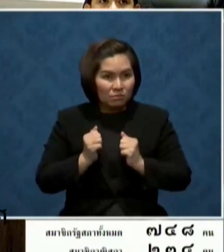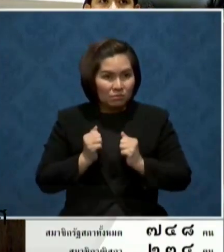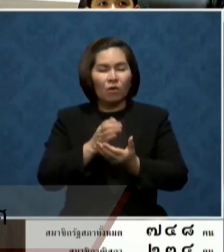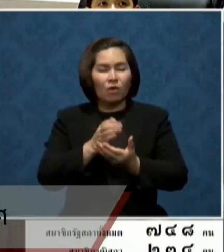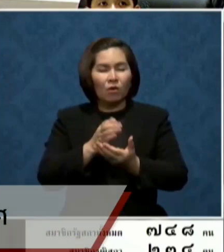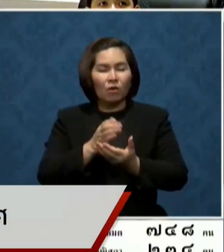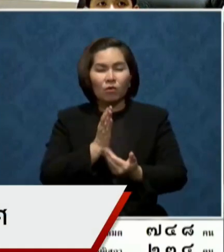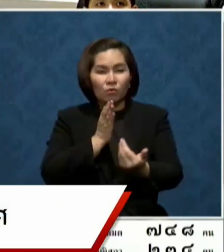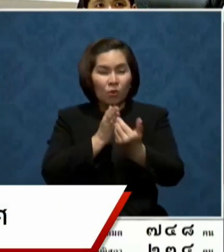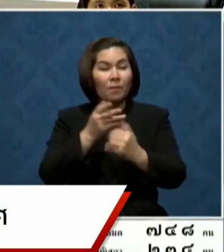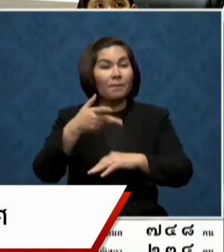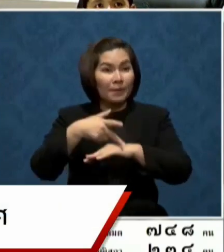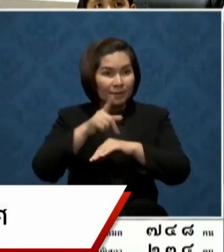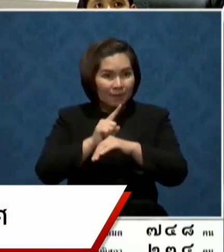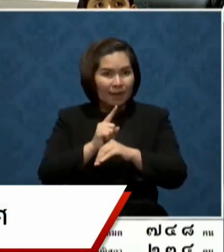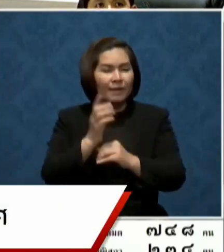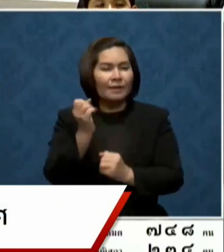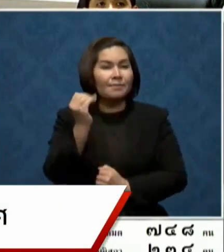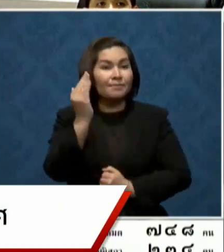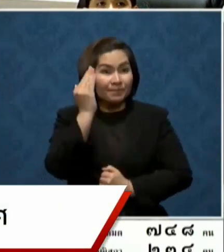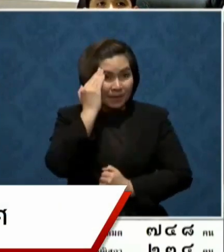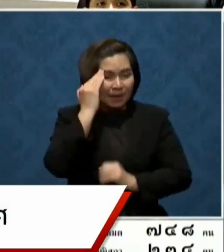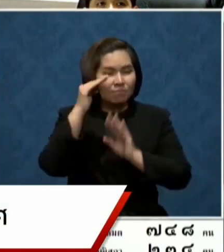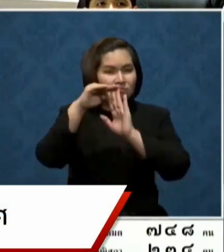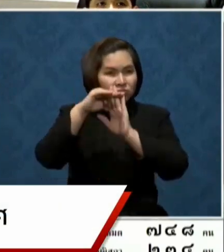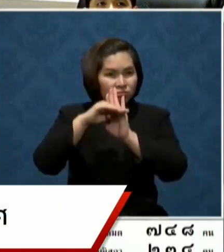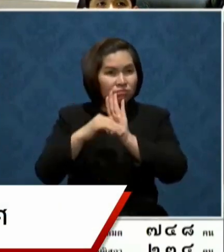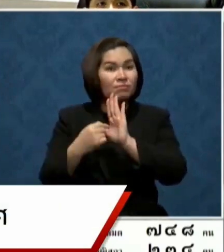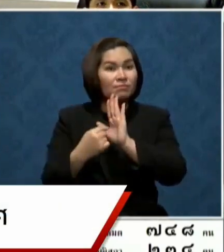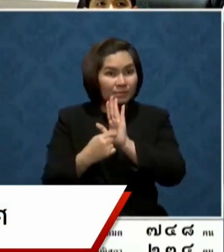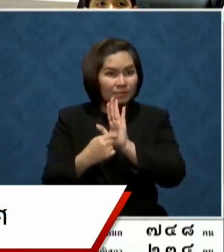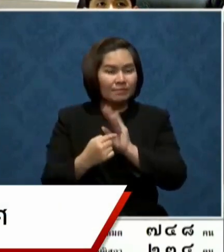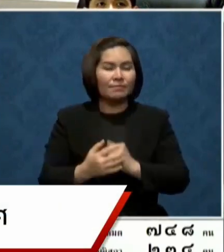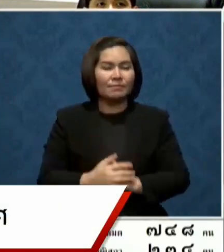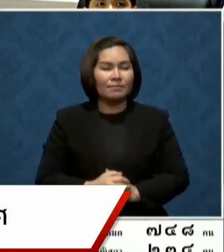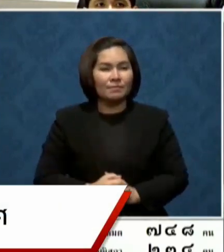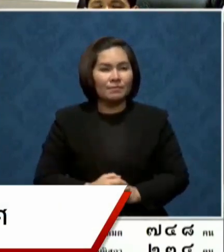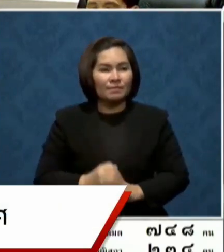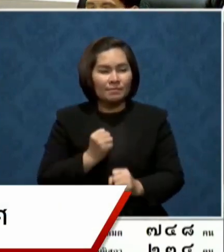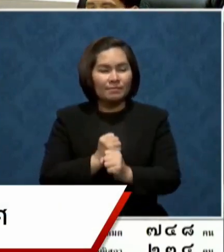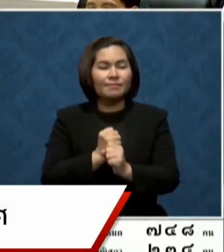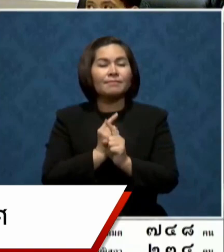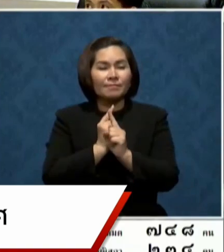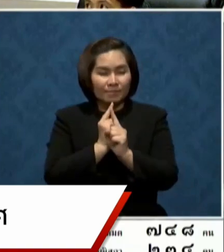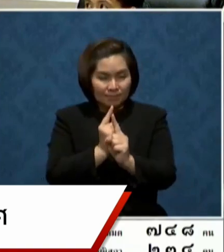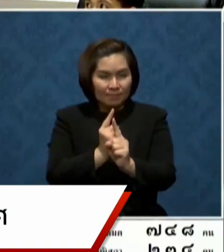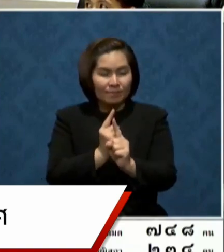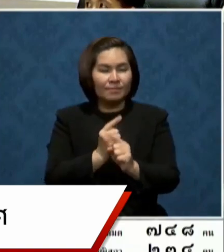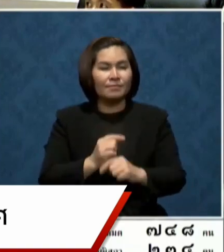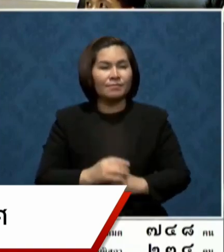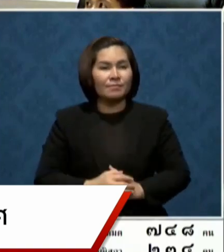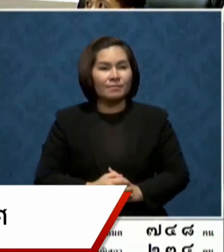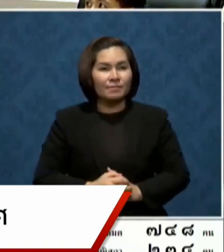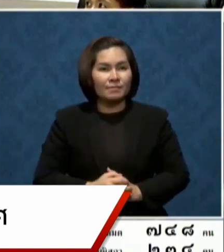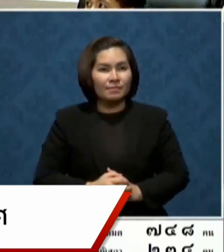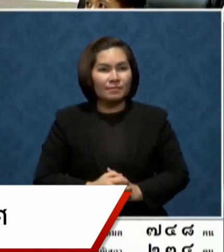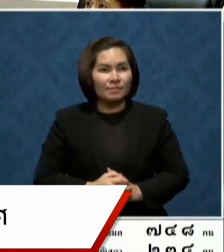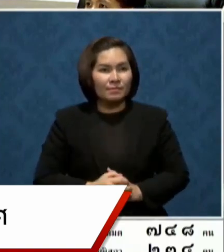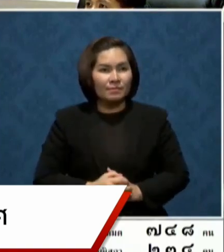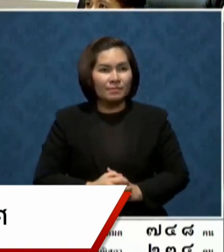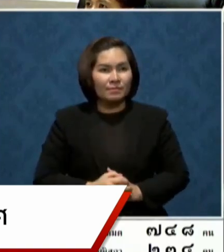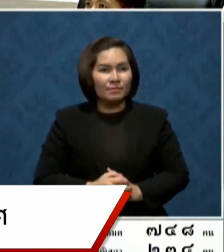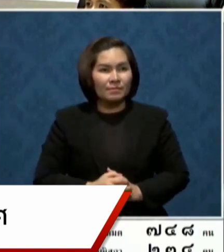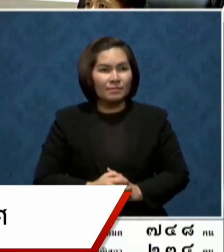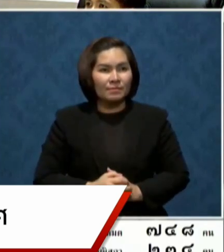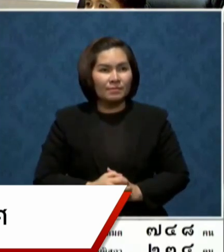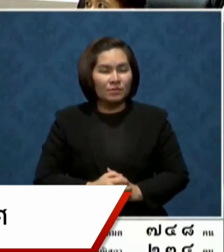มาตรา 1016ประกอบมาตรา 98วงเล็บ 3หรือไม่จากเหตุที่มีชื่อถือครองหุ้นบริษัทไอทีวีจำกัดมหาชน